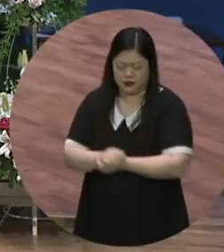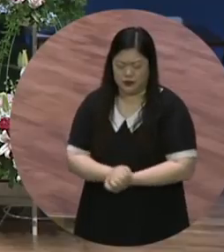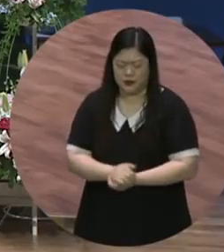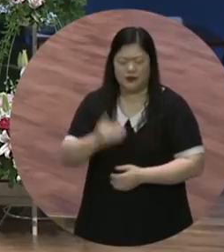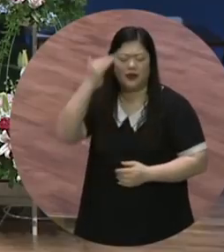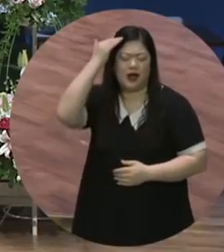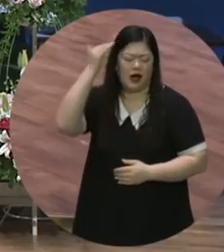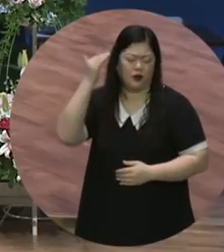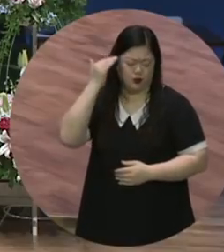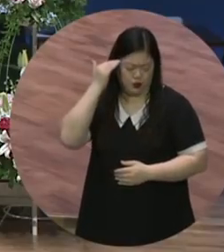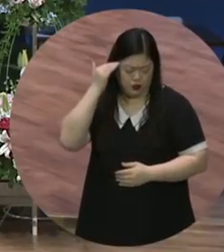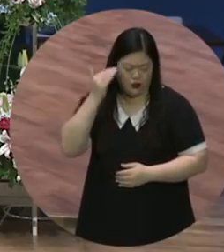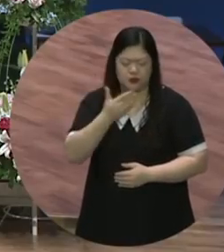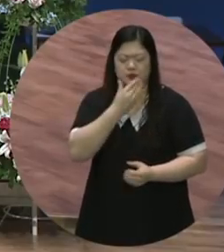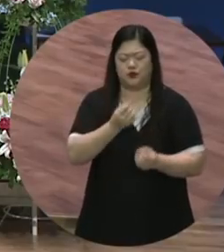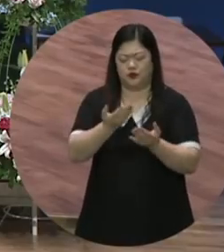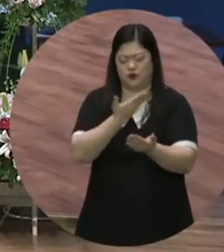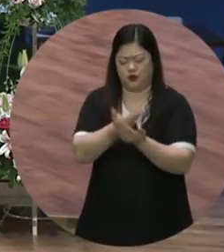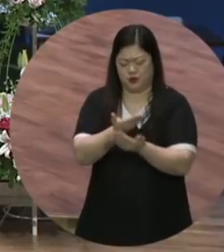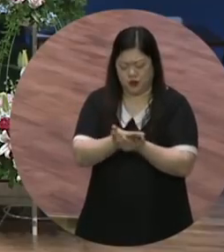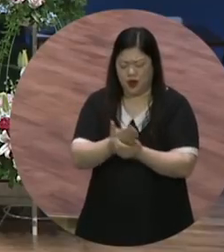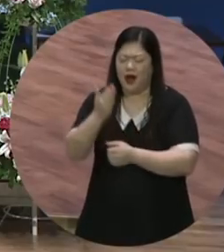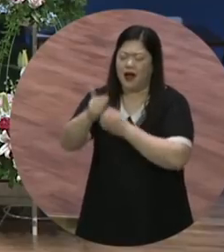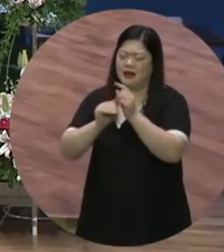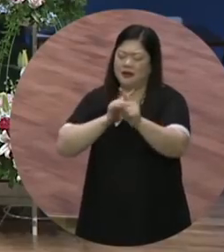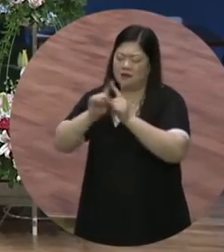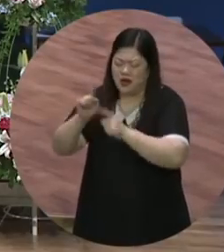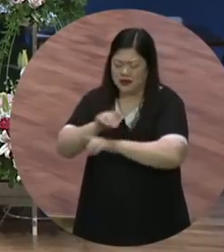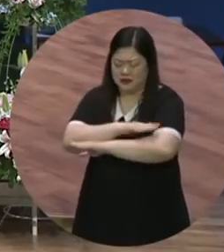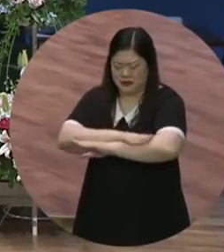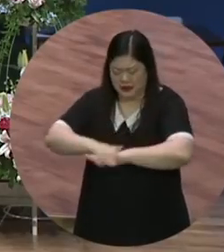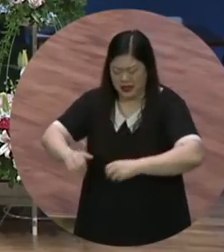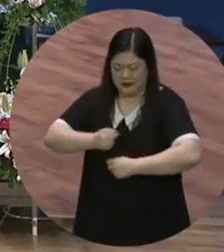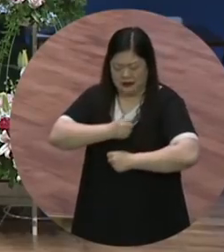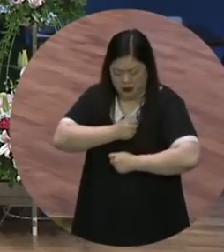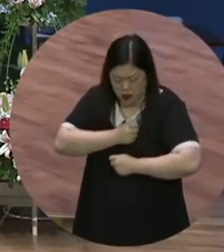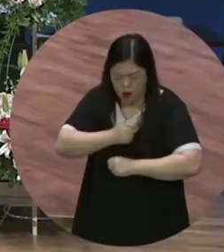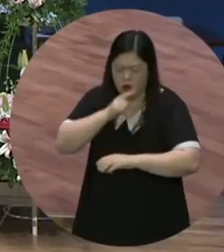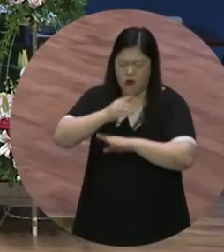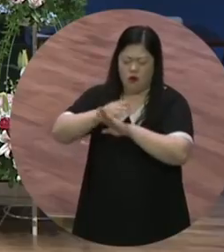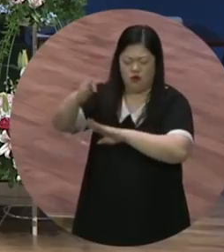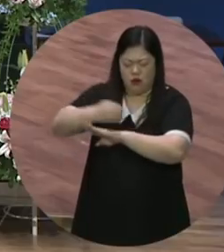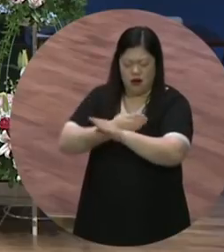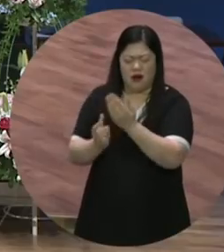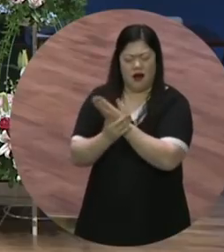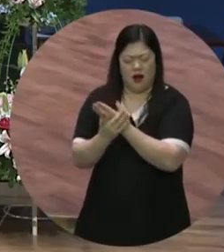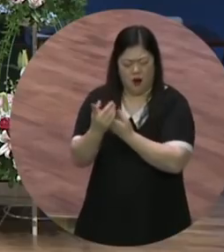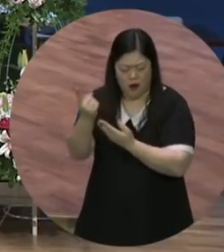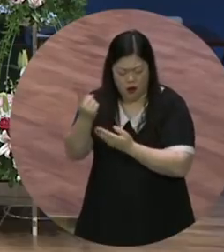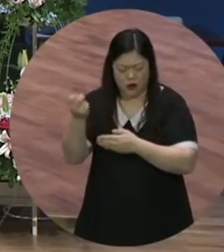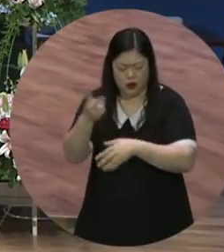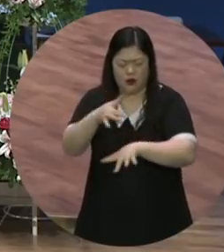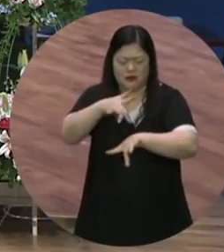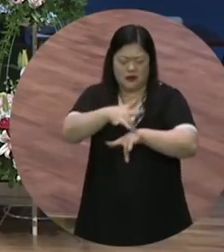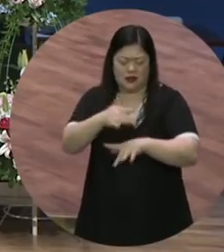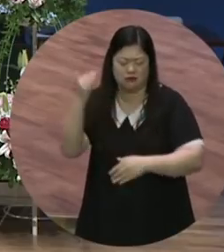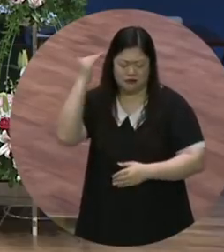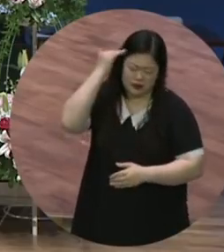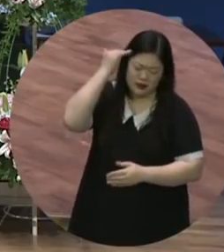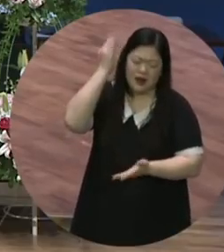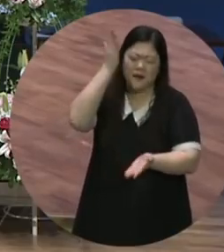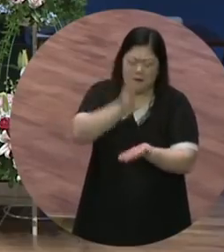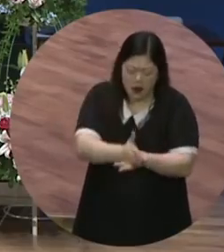주시옵고 하나님 말씀을 경외하며 남북이 평화가 공존되며 흑암이 틈타지 않고 사람을 살리는 정치가